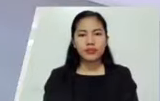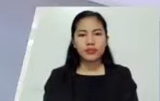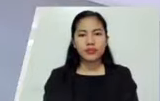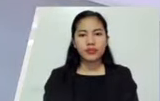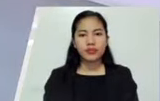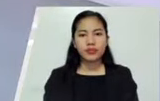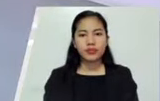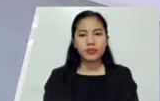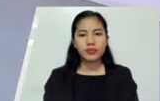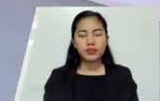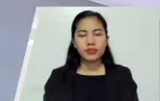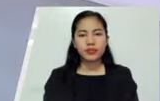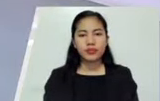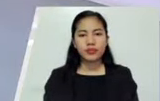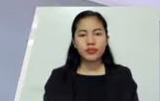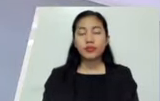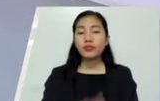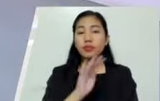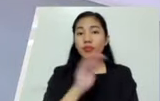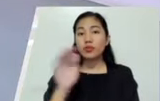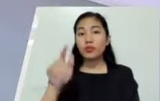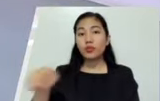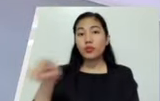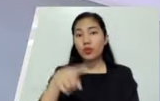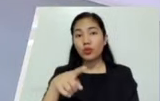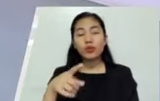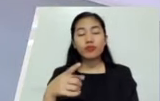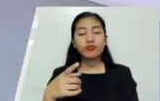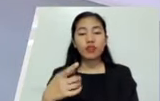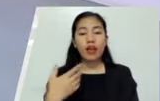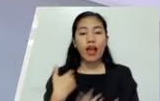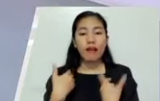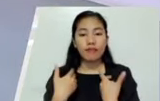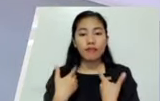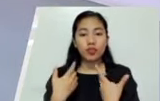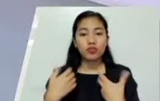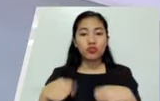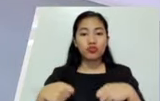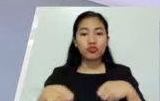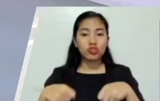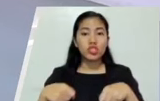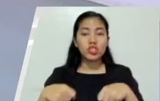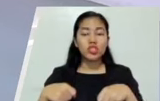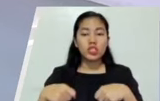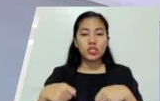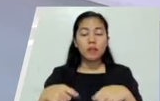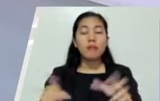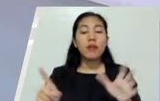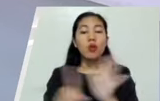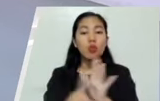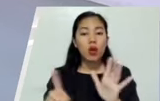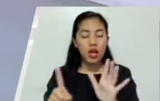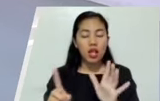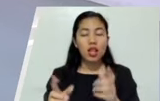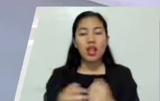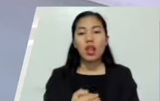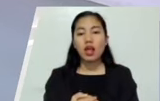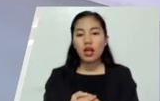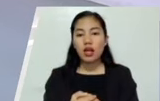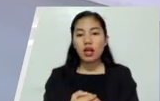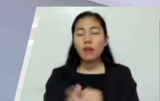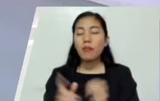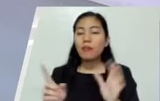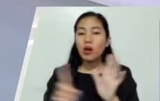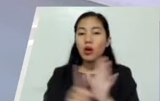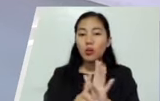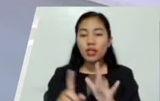Paalala sa mga kapusong motorista, simula sa April 15, bawal na ang mga e-bike, e-trike at tricycle sa ilang national